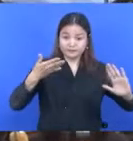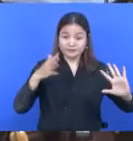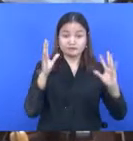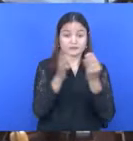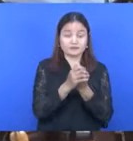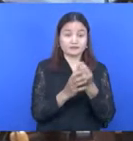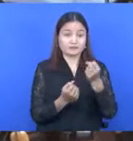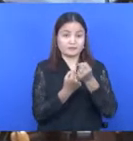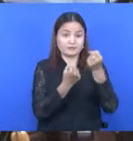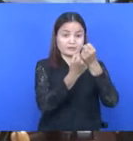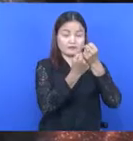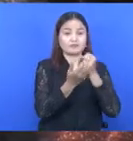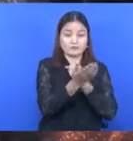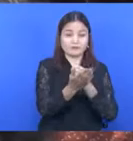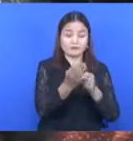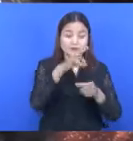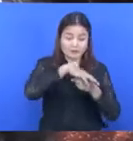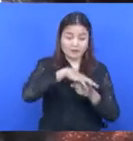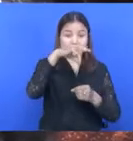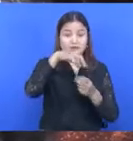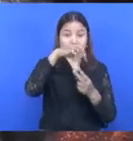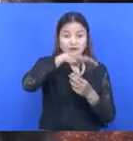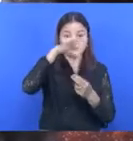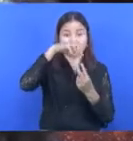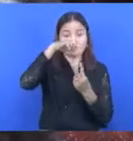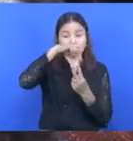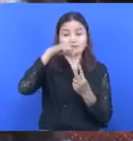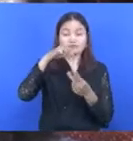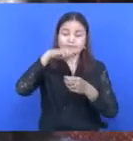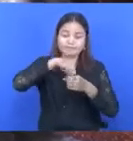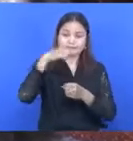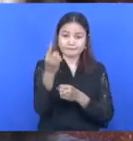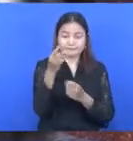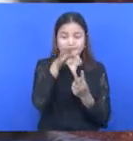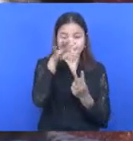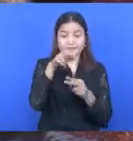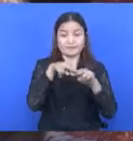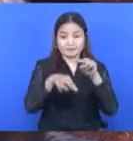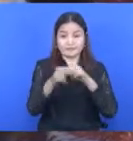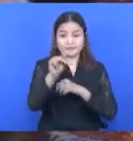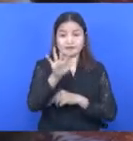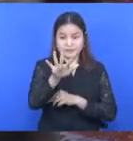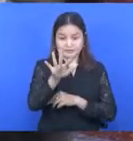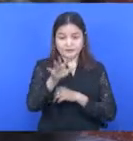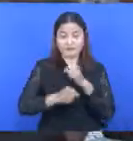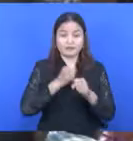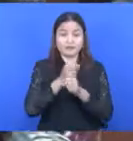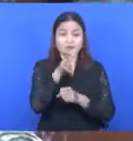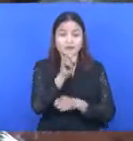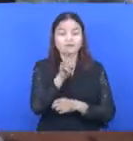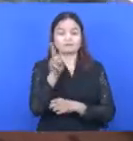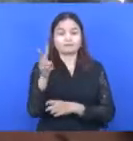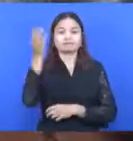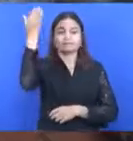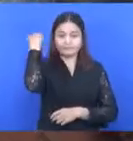ណបកប្រជាជនកម្ពុជានៅក្នុងការបោះឆ្នោតជ្រើសរើសក្រុមប្រឹក្សាឃុំសង្កាត់អាណត្តិទី5នាថ្ងៃទី5ខែមិថុនាឆ្នាំ2022កន្លងមក